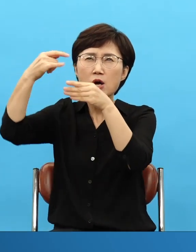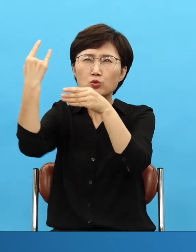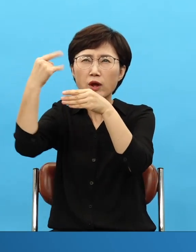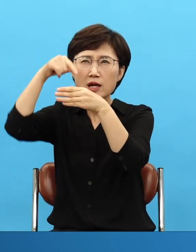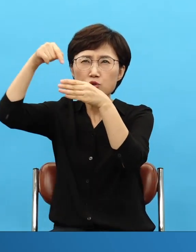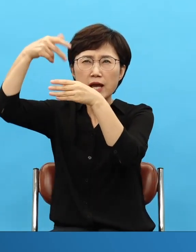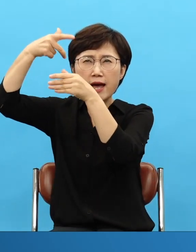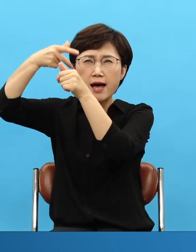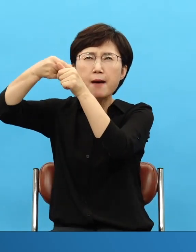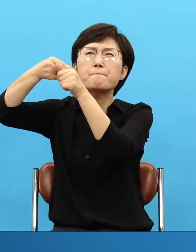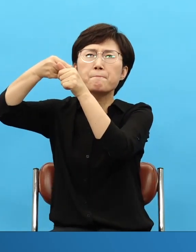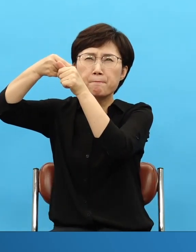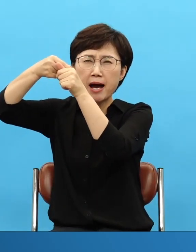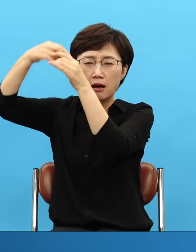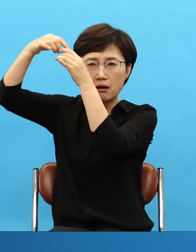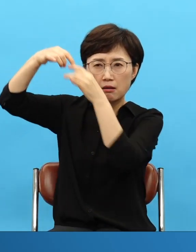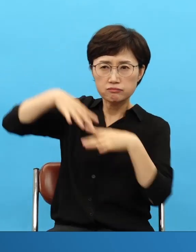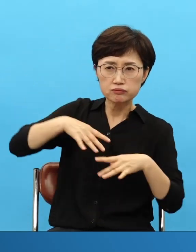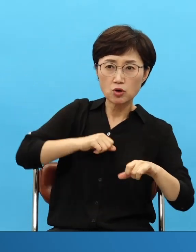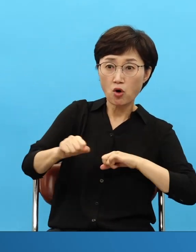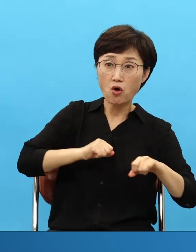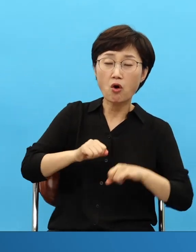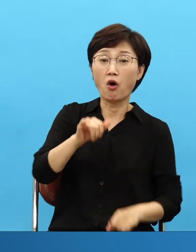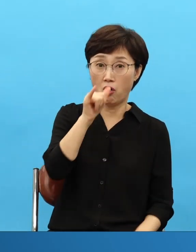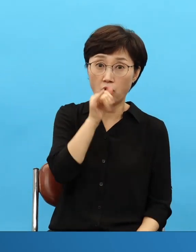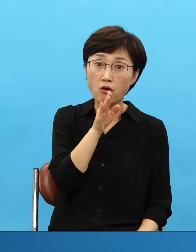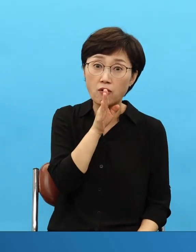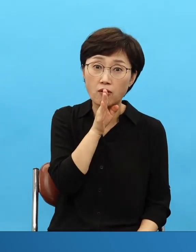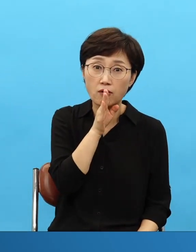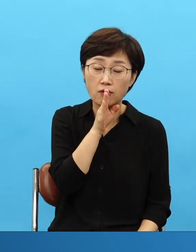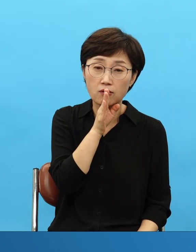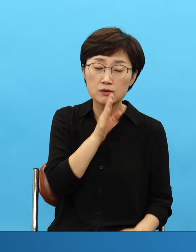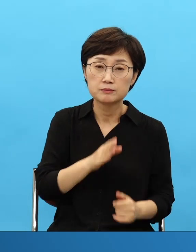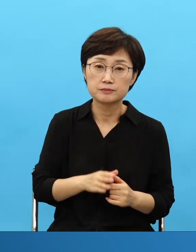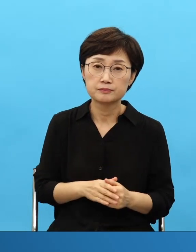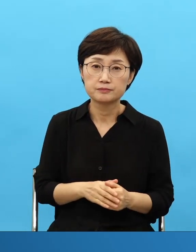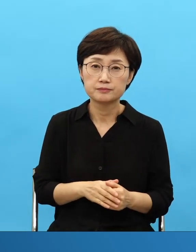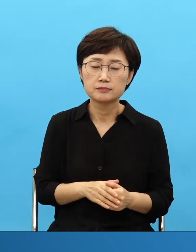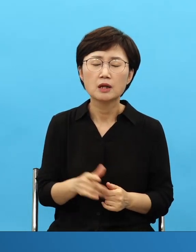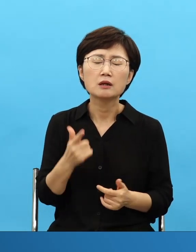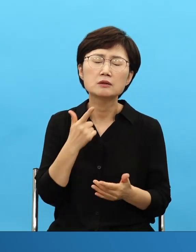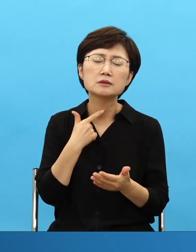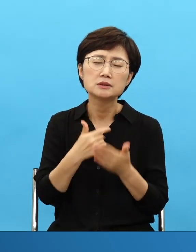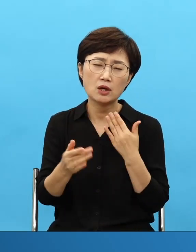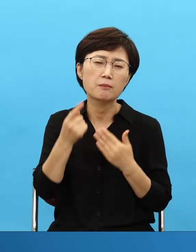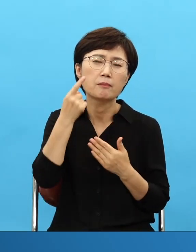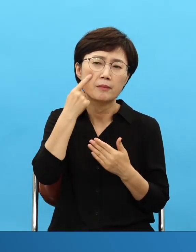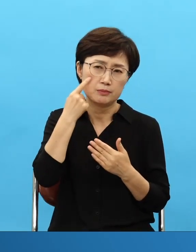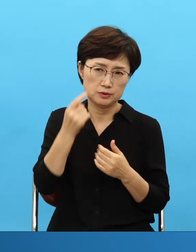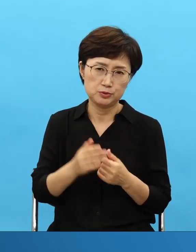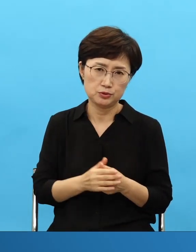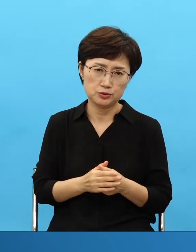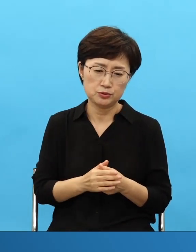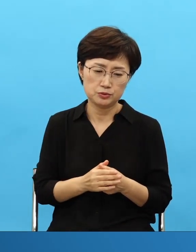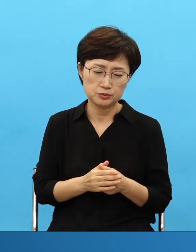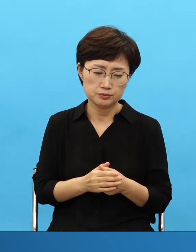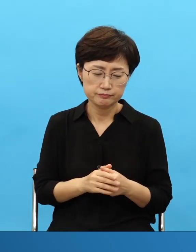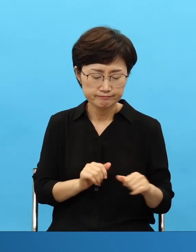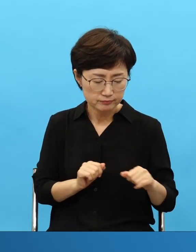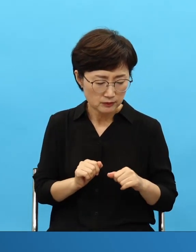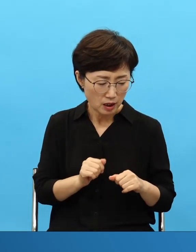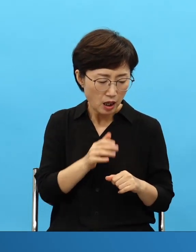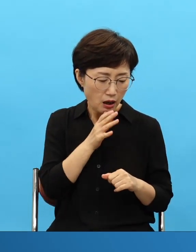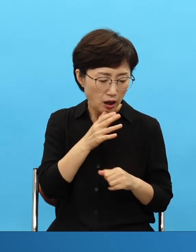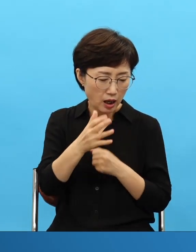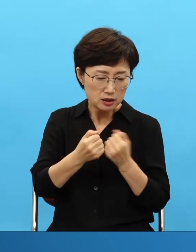word 그걸 must be 신기했단 말이에요. imprinted in my brain, in my nervous system. 체험해야 됩니다. You need to 아, 이게 experience 하나님의 this. 역사구나. You must experience that truly